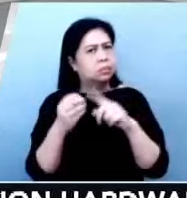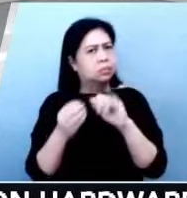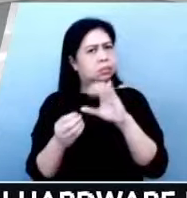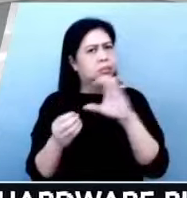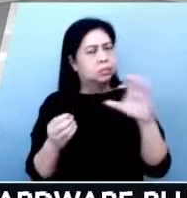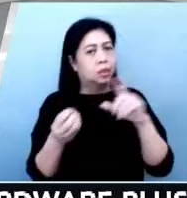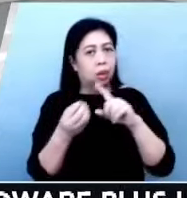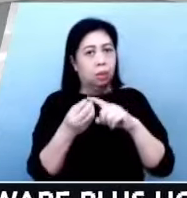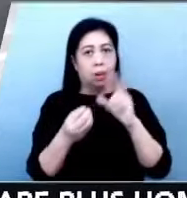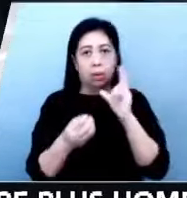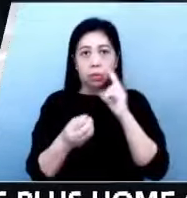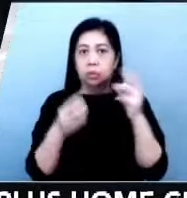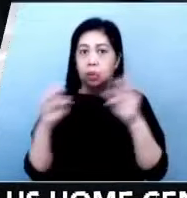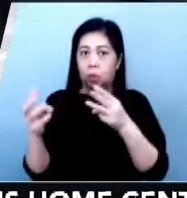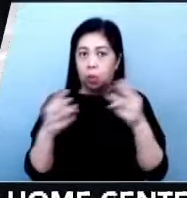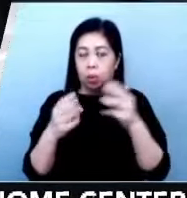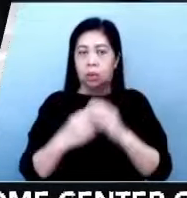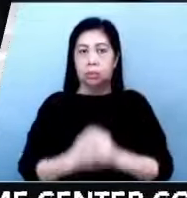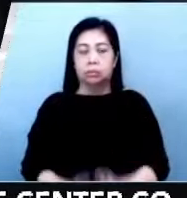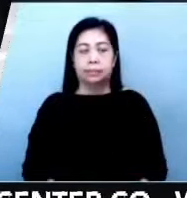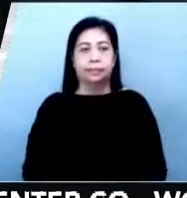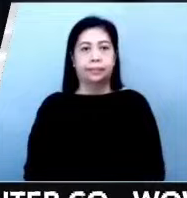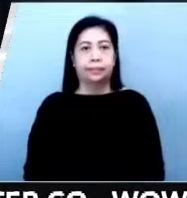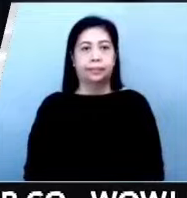drug war.